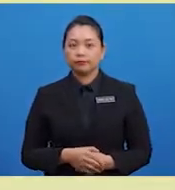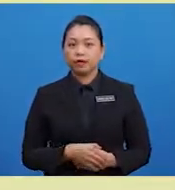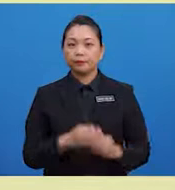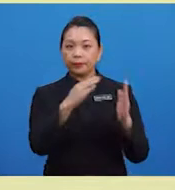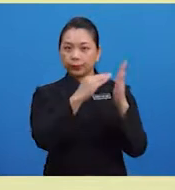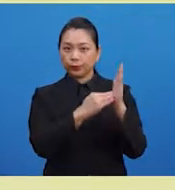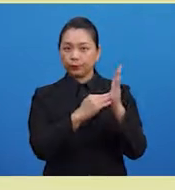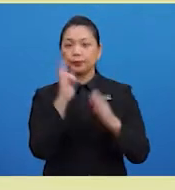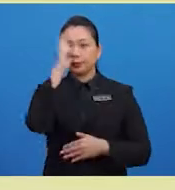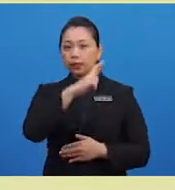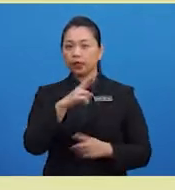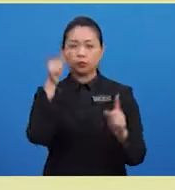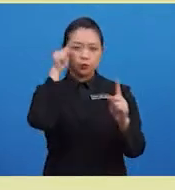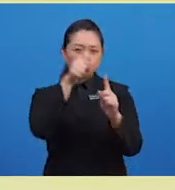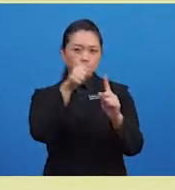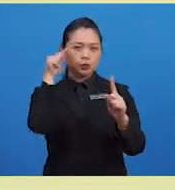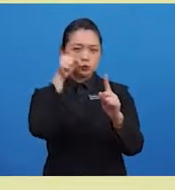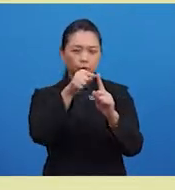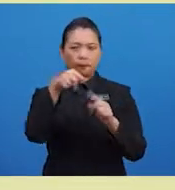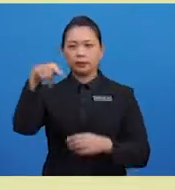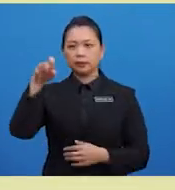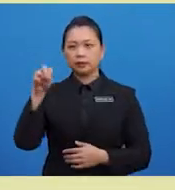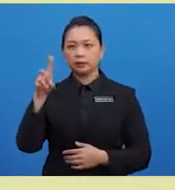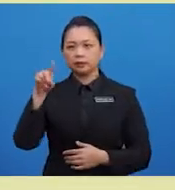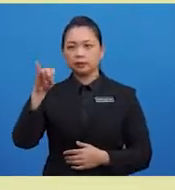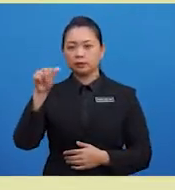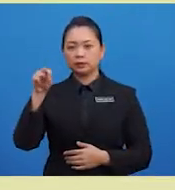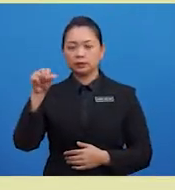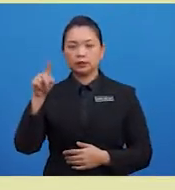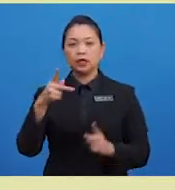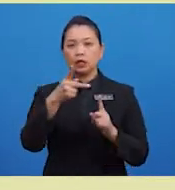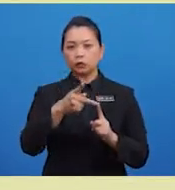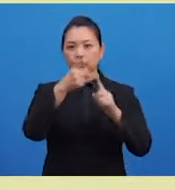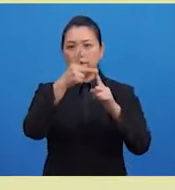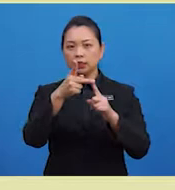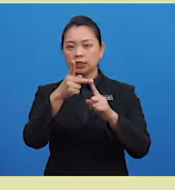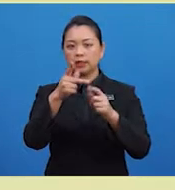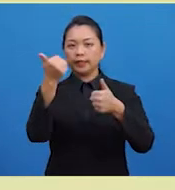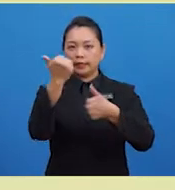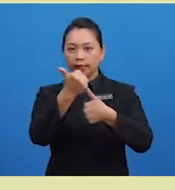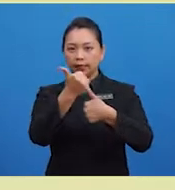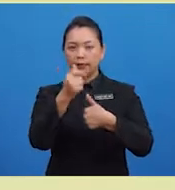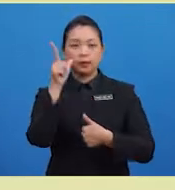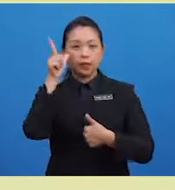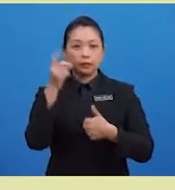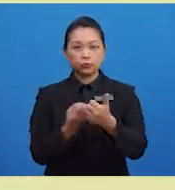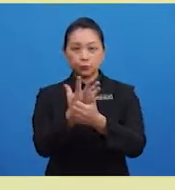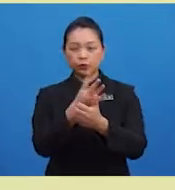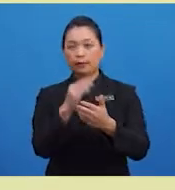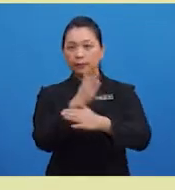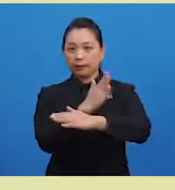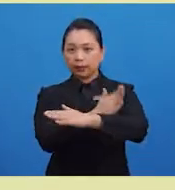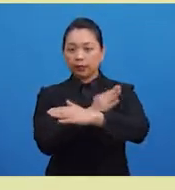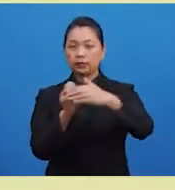berikut merupakan tujuan-tujuan pendianan kecuali A. Melihat pertumbuhan dan perkembangan